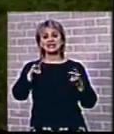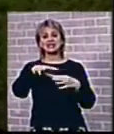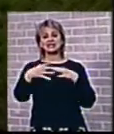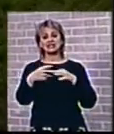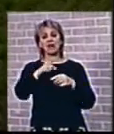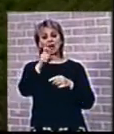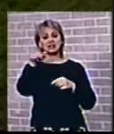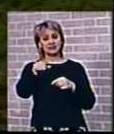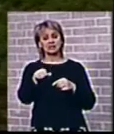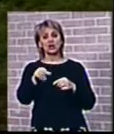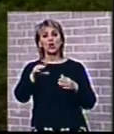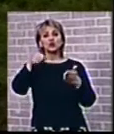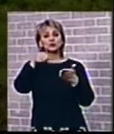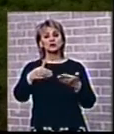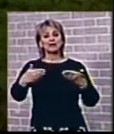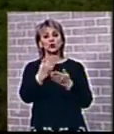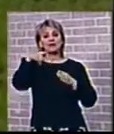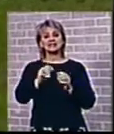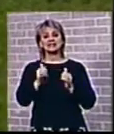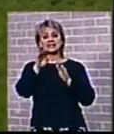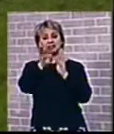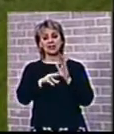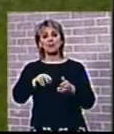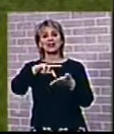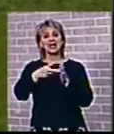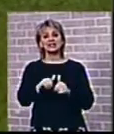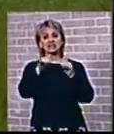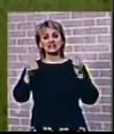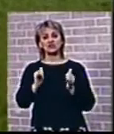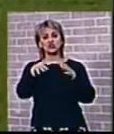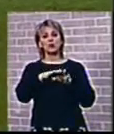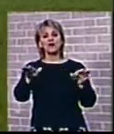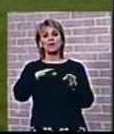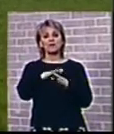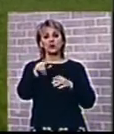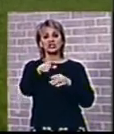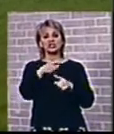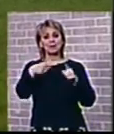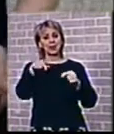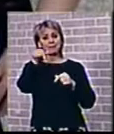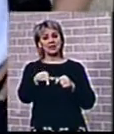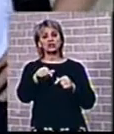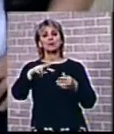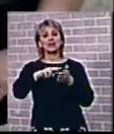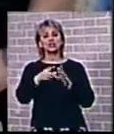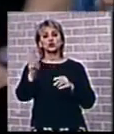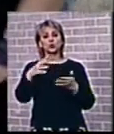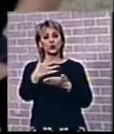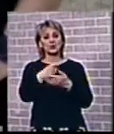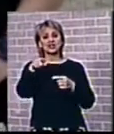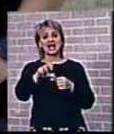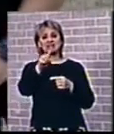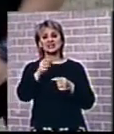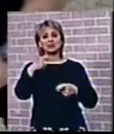сельского хозяйства. С пуском новой системы областной план развития мелиорации выполнен больше, чем наполовину. Планируется Планируется, что урожайность